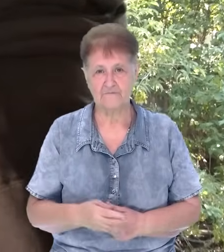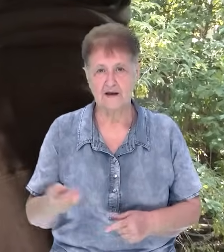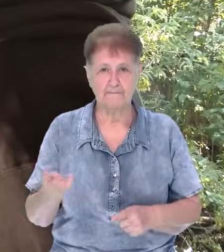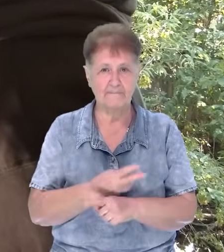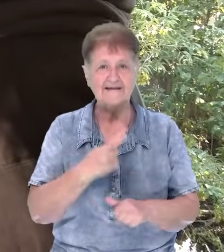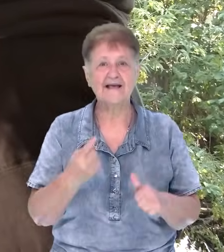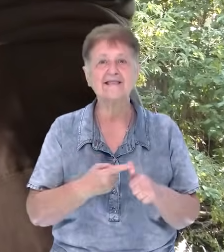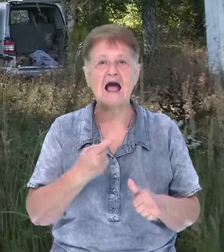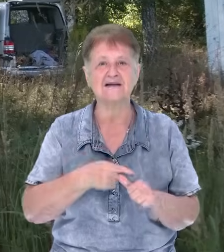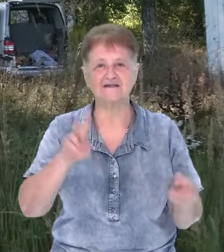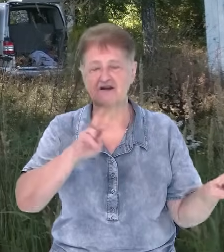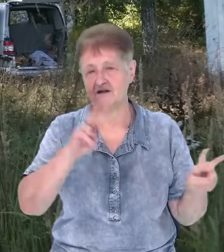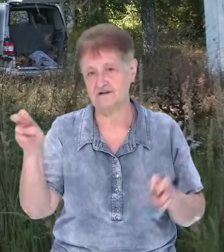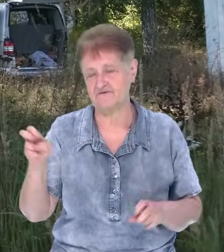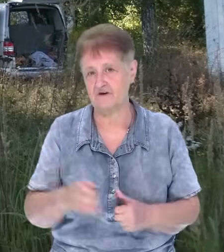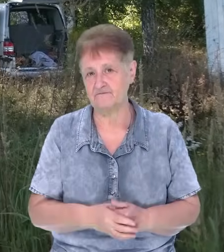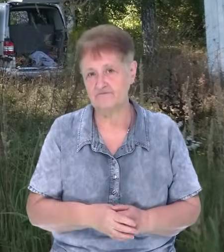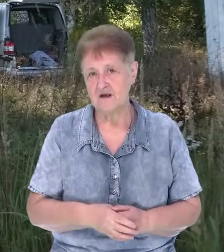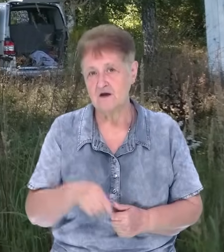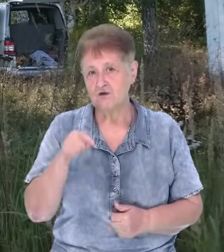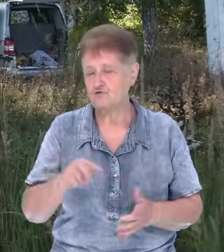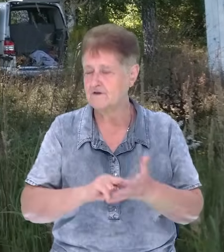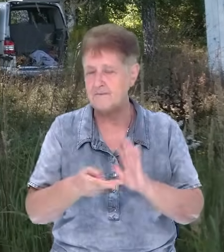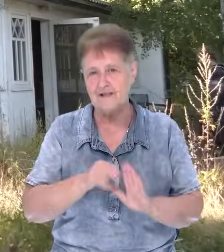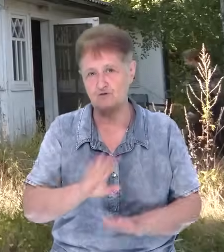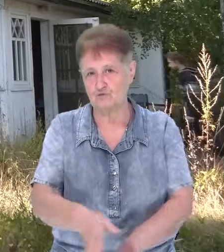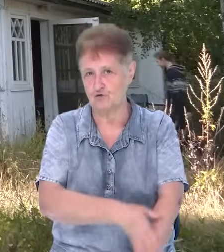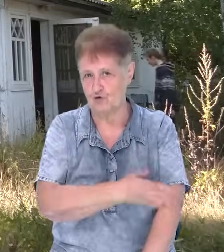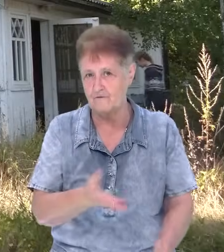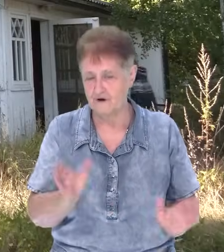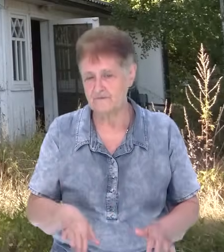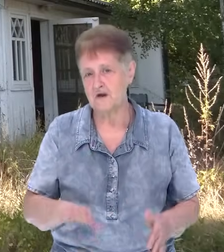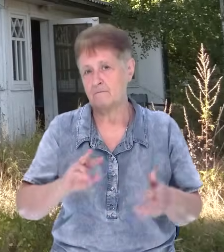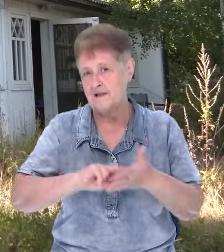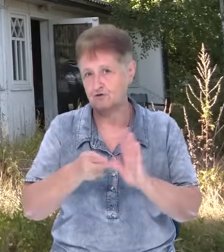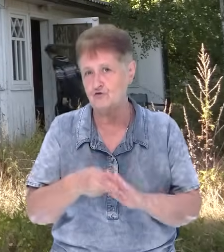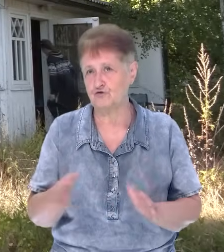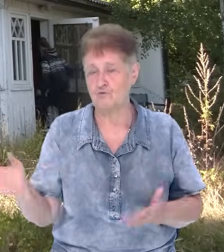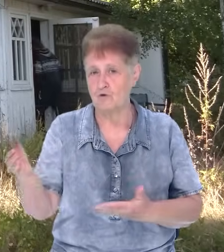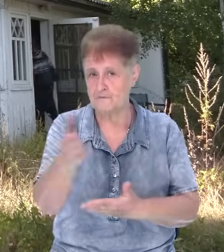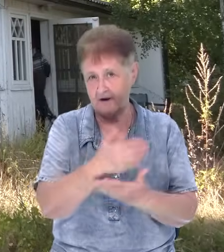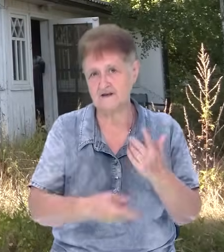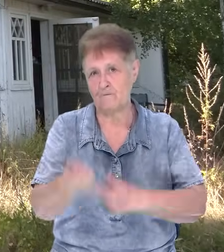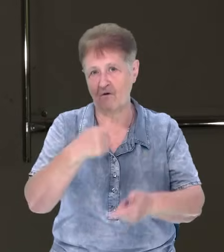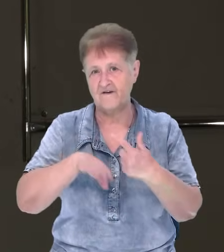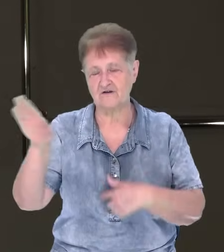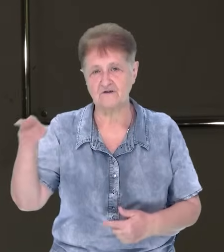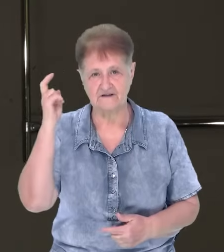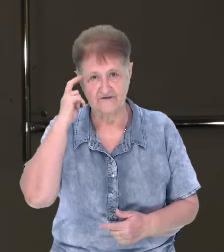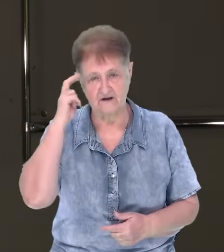без назви називалася. Довго затримуватись родина тут не планує. Мають день на прибирання дому та повернуться до столиці.